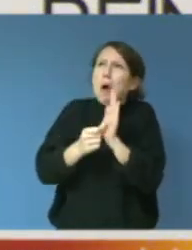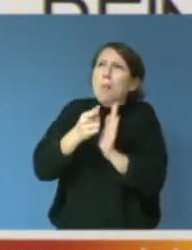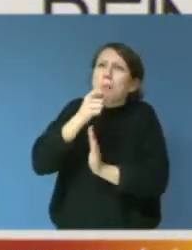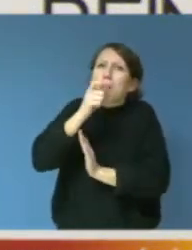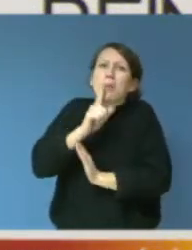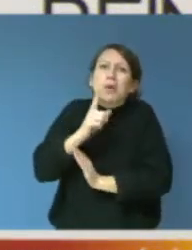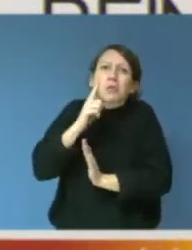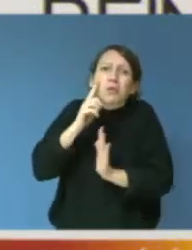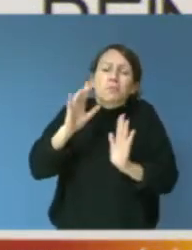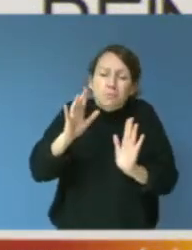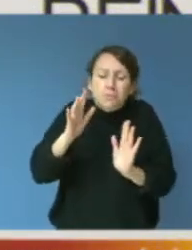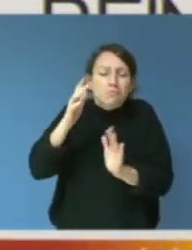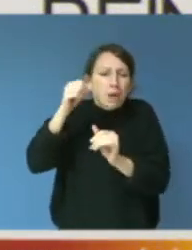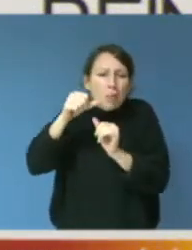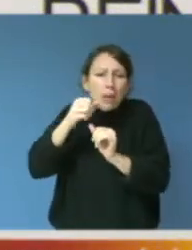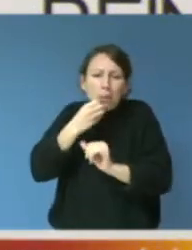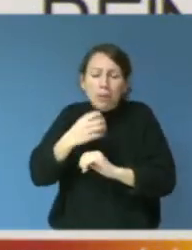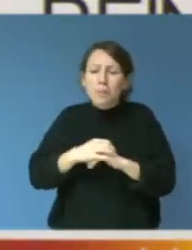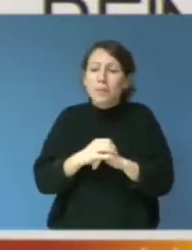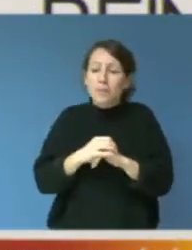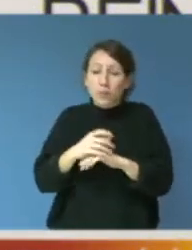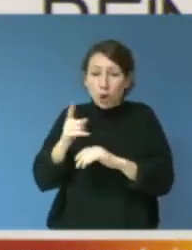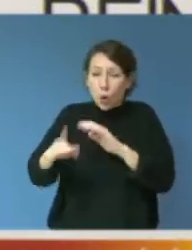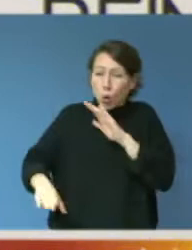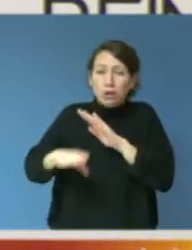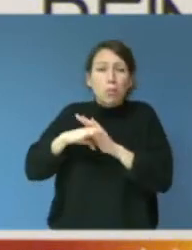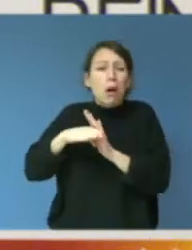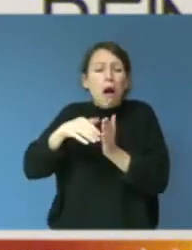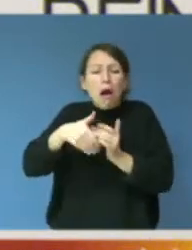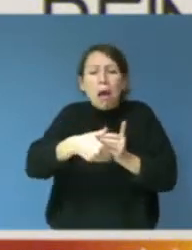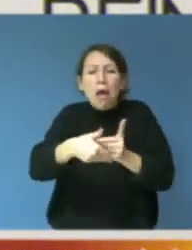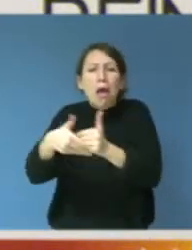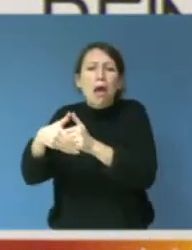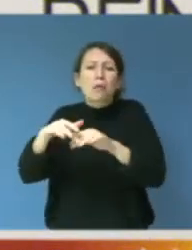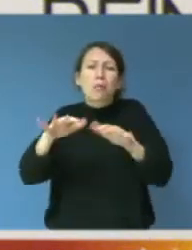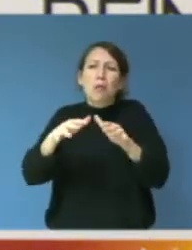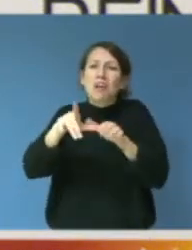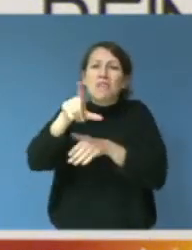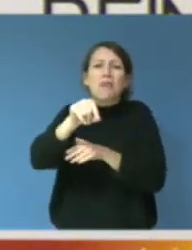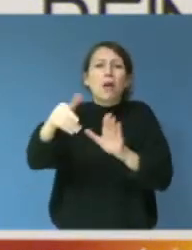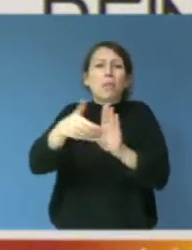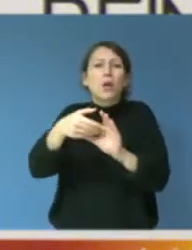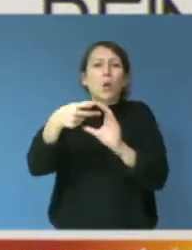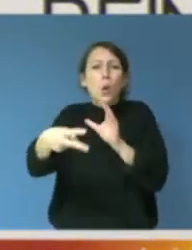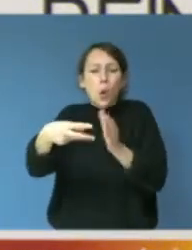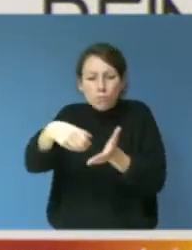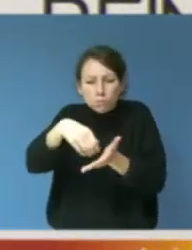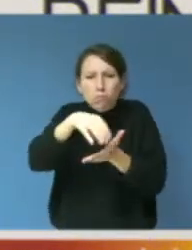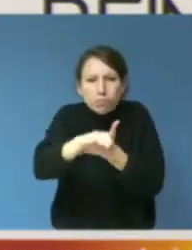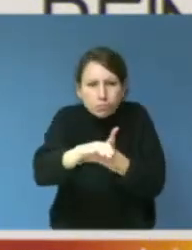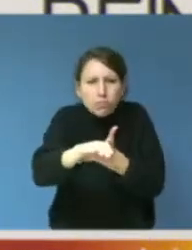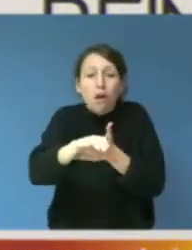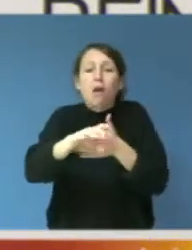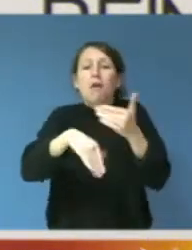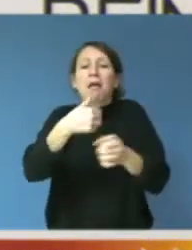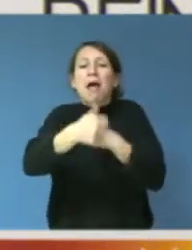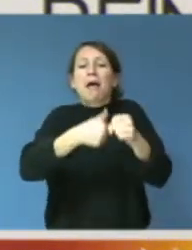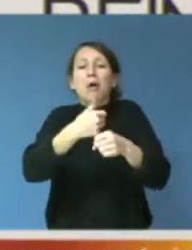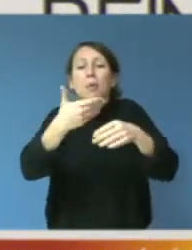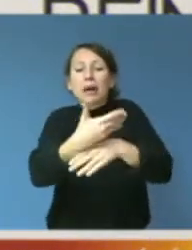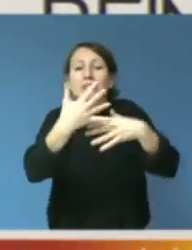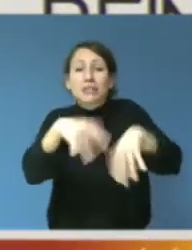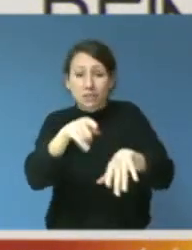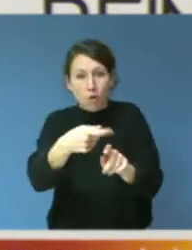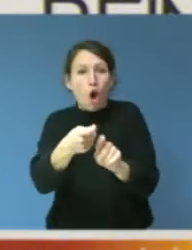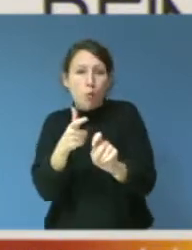donc, au départ, on aidait à hauteur de 20 000 €. C'est une avance remboursable au bout d'1 an. Et en fait, ce